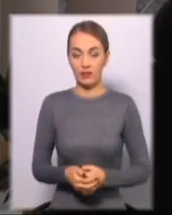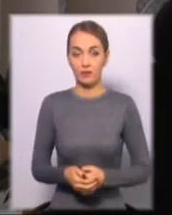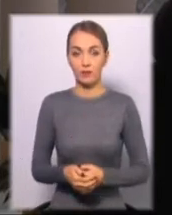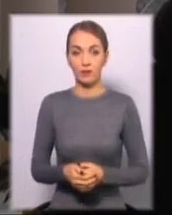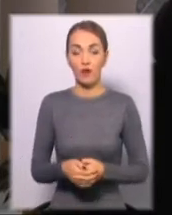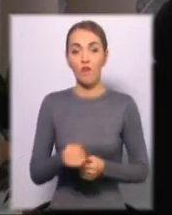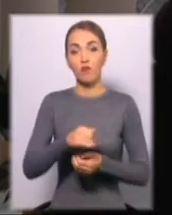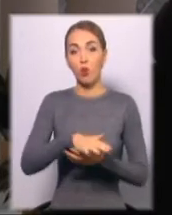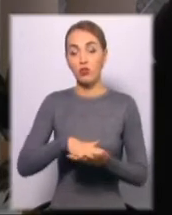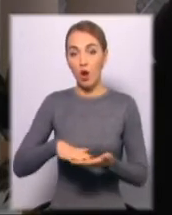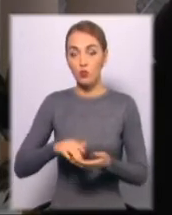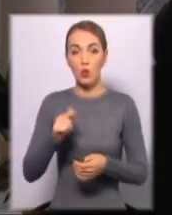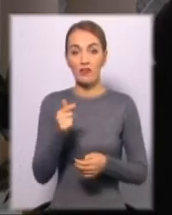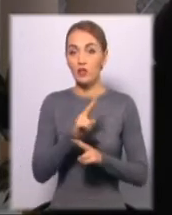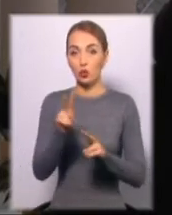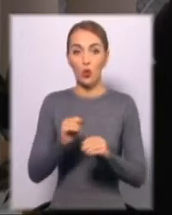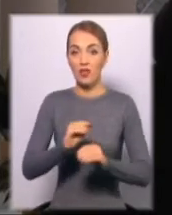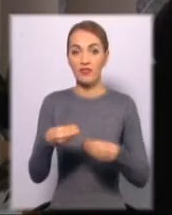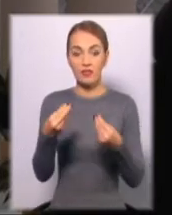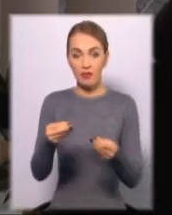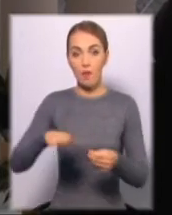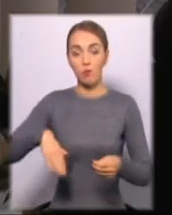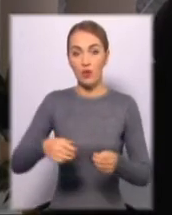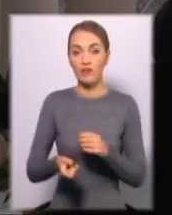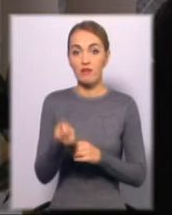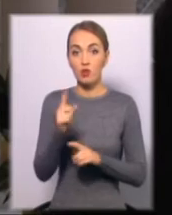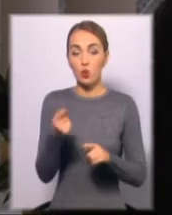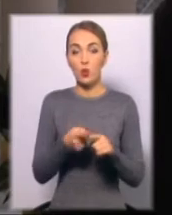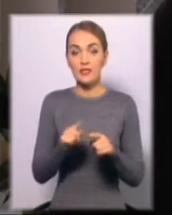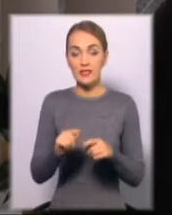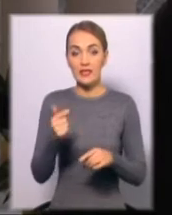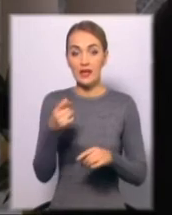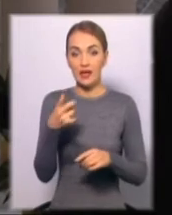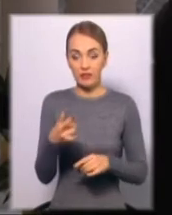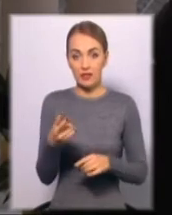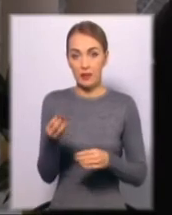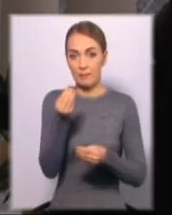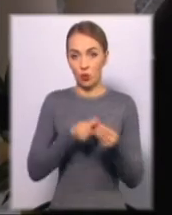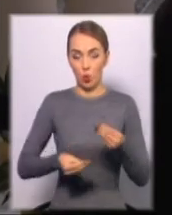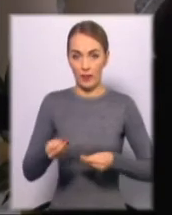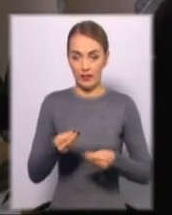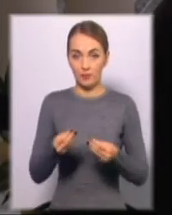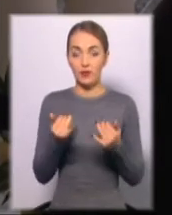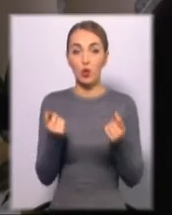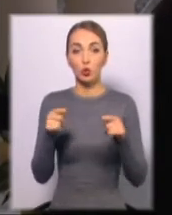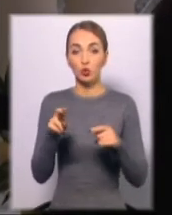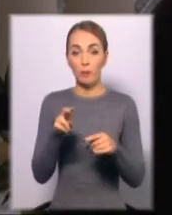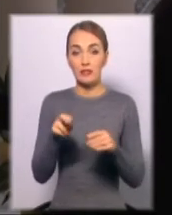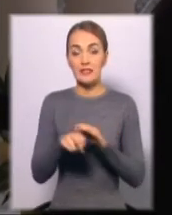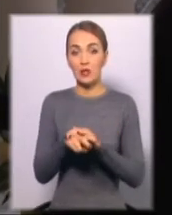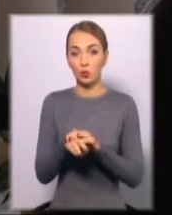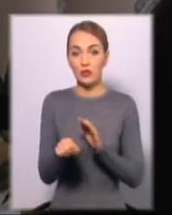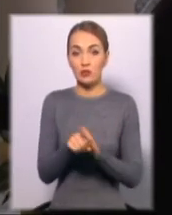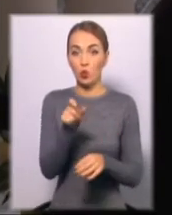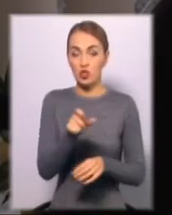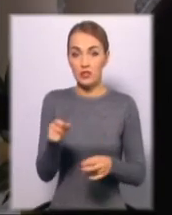В подальшому гривні ніхто не віддає, і потім виявляється, що ці гривні підроблені. Для того, щоб зникнути злочинцям,